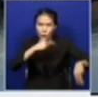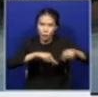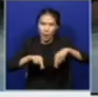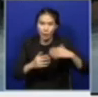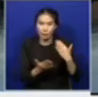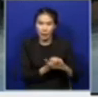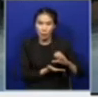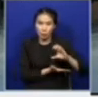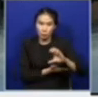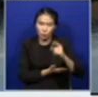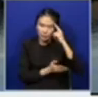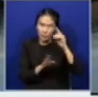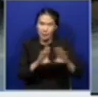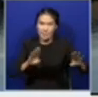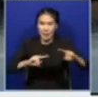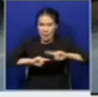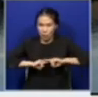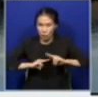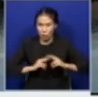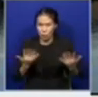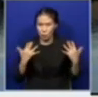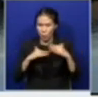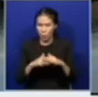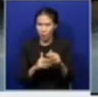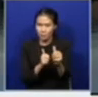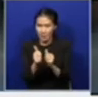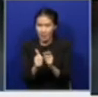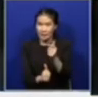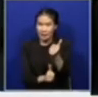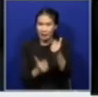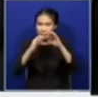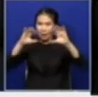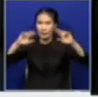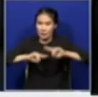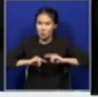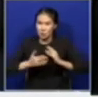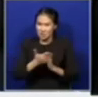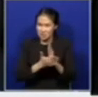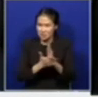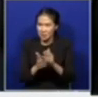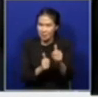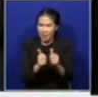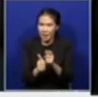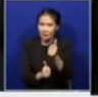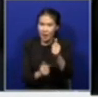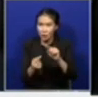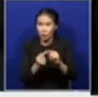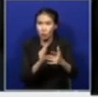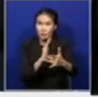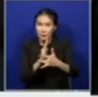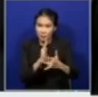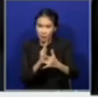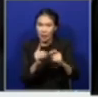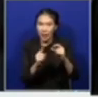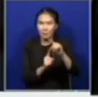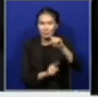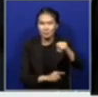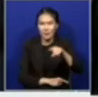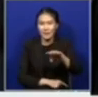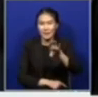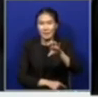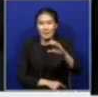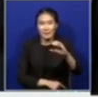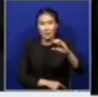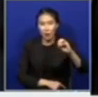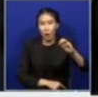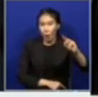FTA ที่ไทยเคยมีมาเช่นเรื่องทรัพย์สินทางปัญญาการจัดซื้อจัดจ้างภาครัฐการแข่งขันการค้า